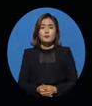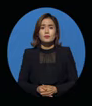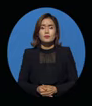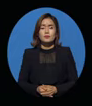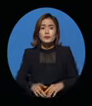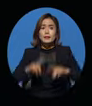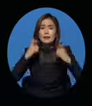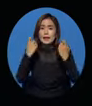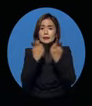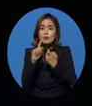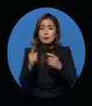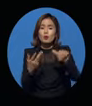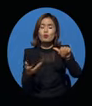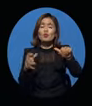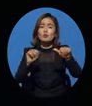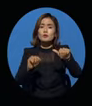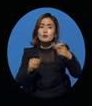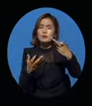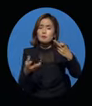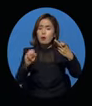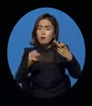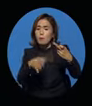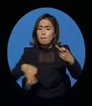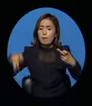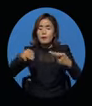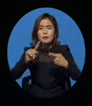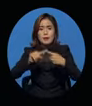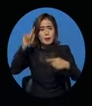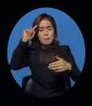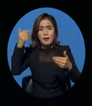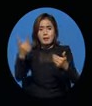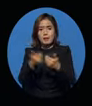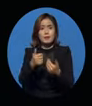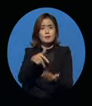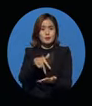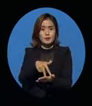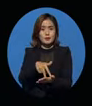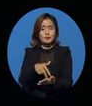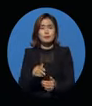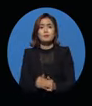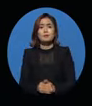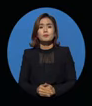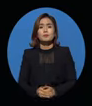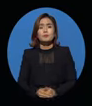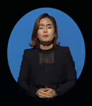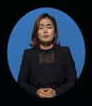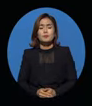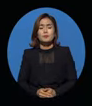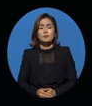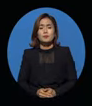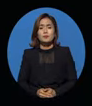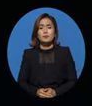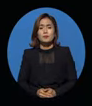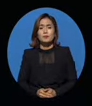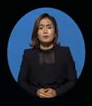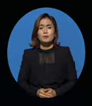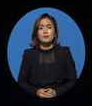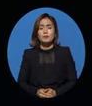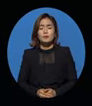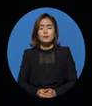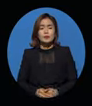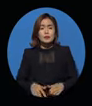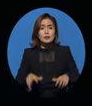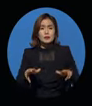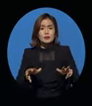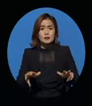개인적으로 9억 에서 12억 으로 올리는 것은 반대합니다 어 대신 어 지금